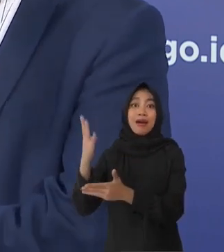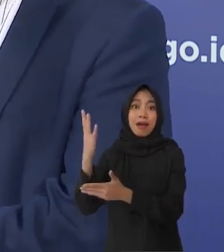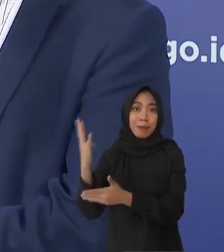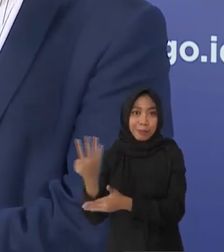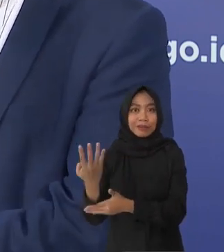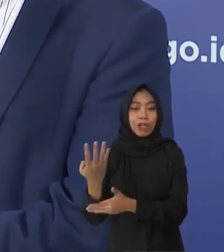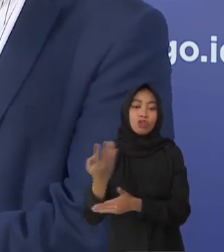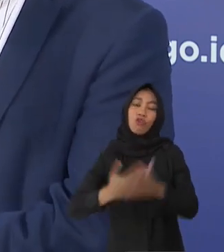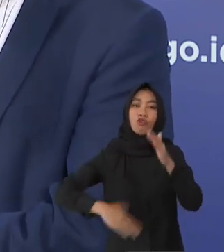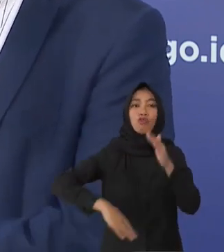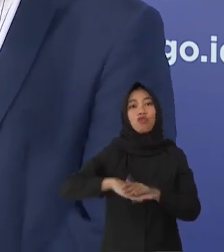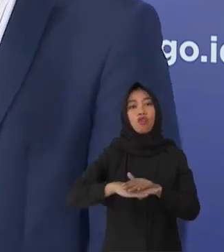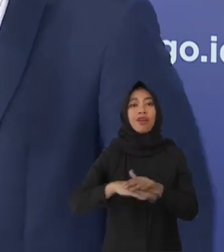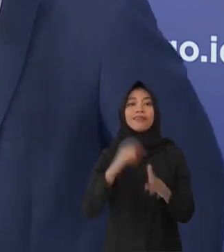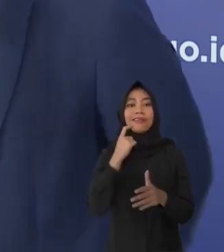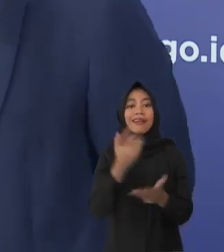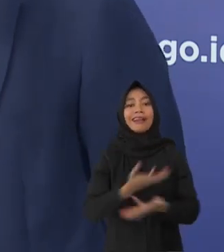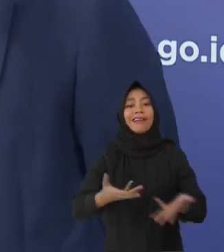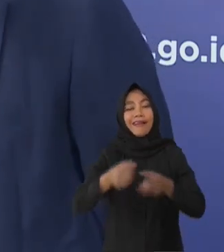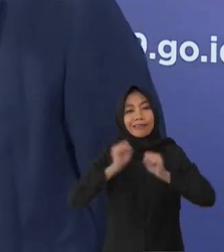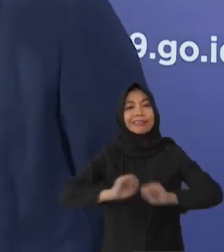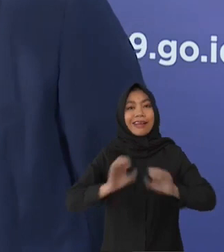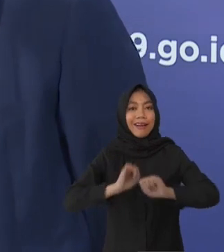sepanjang hari menyiarkan untuk layanan siaran.